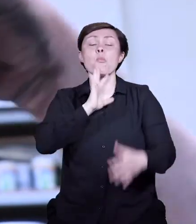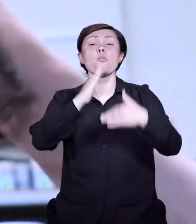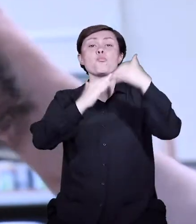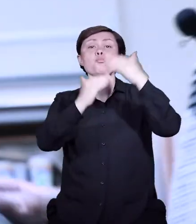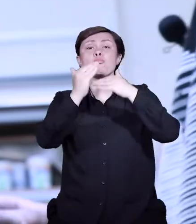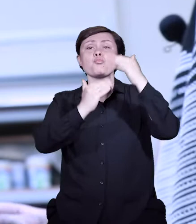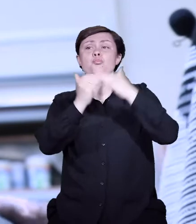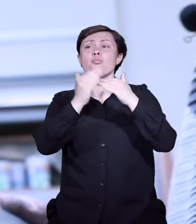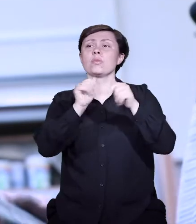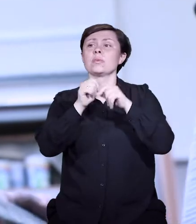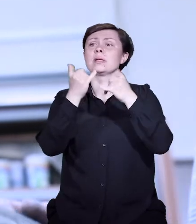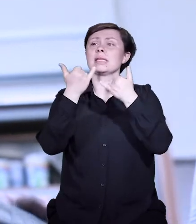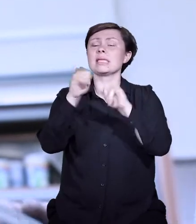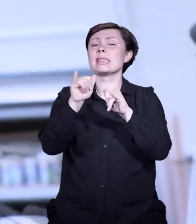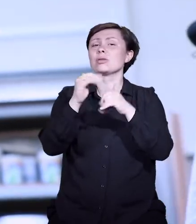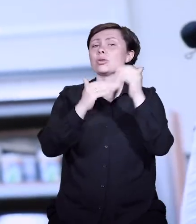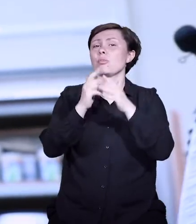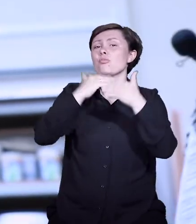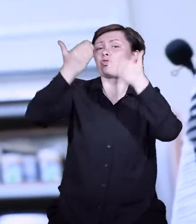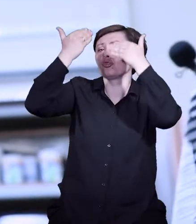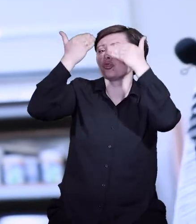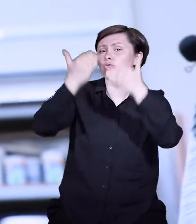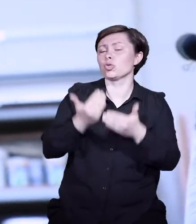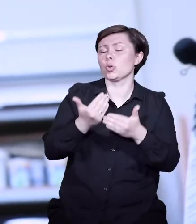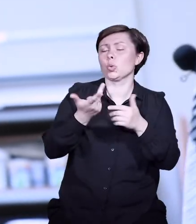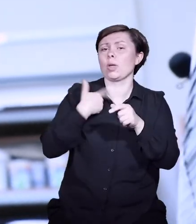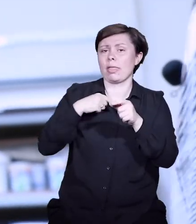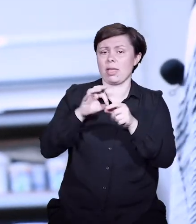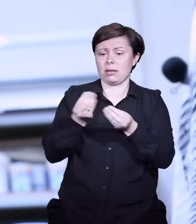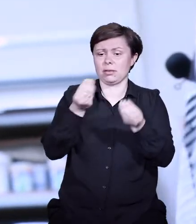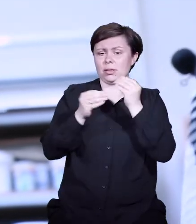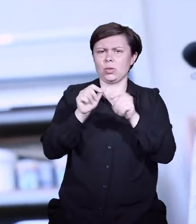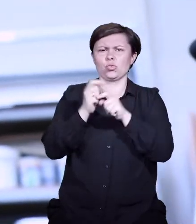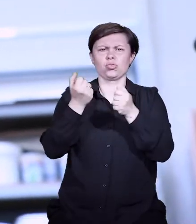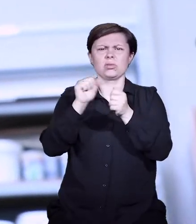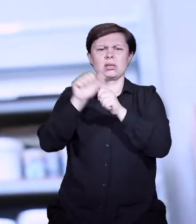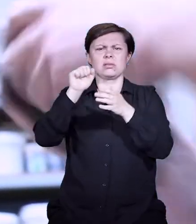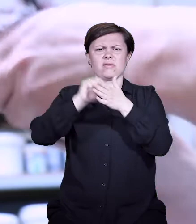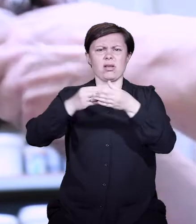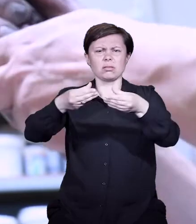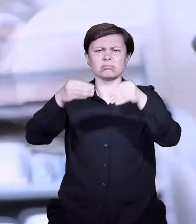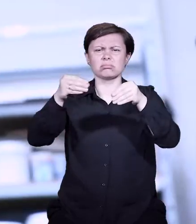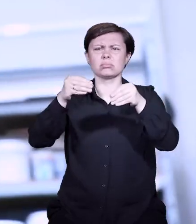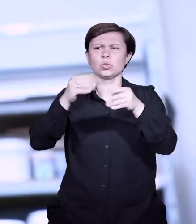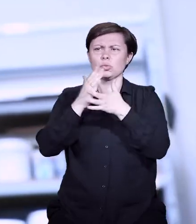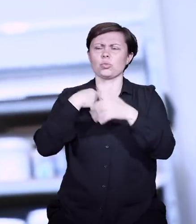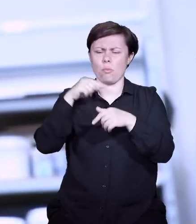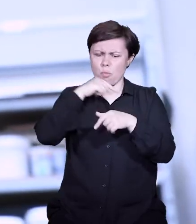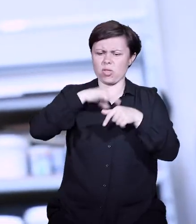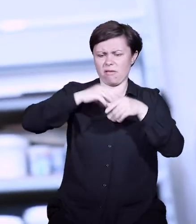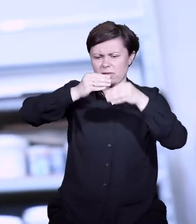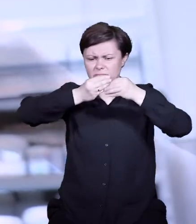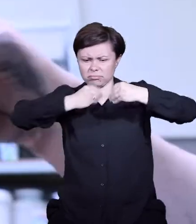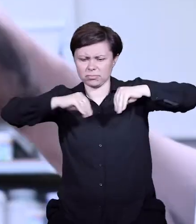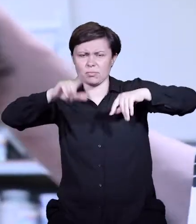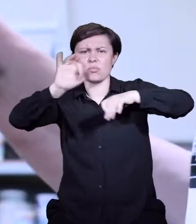Konstrukcyjnie inaczej buduje się ściana, którą tutaj montuję. Robi się ona sztywniejsza. Jestem w stanie nad nią zapanować,